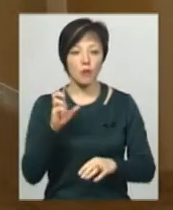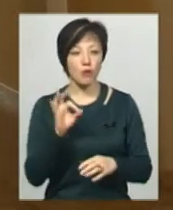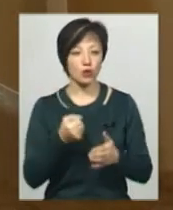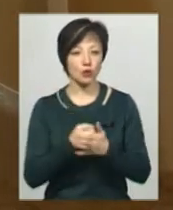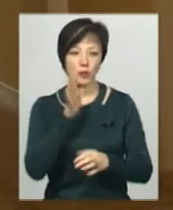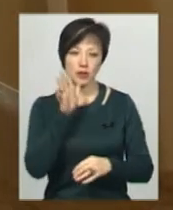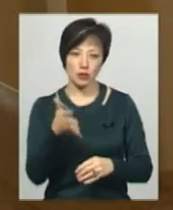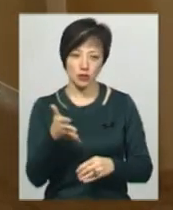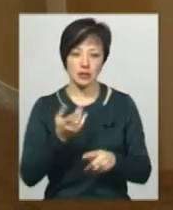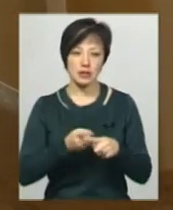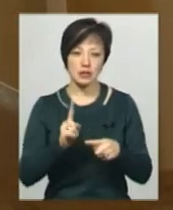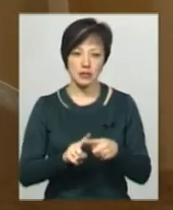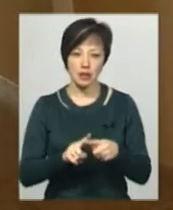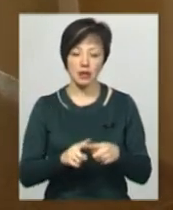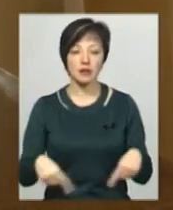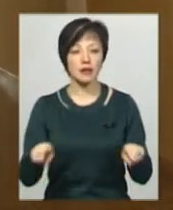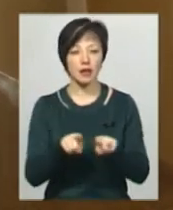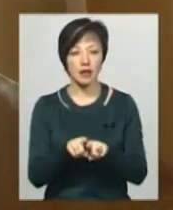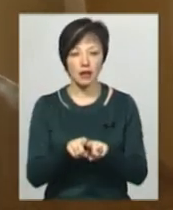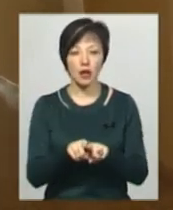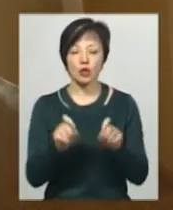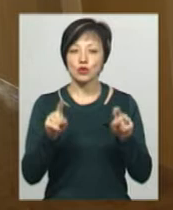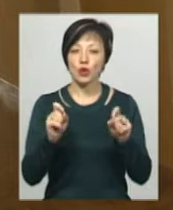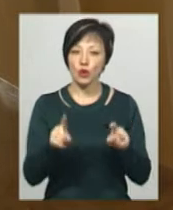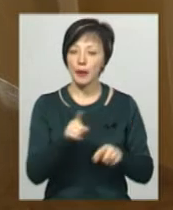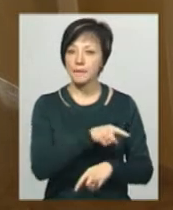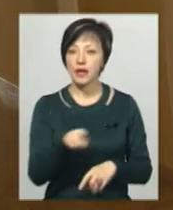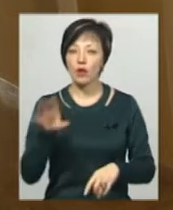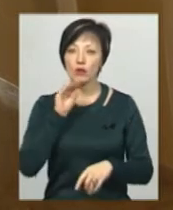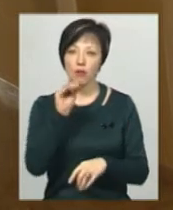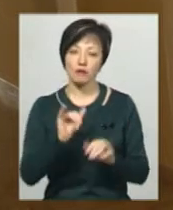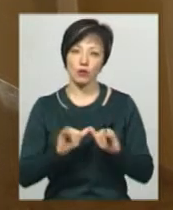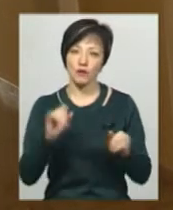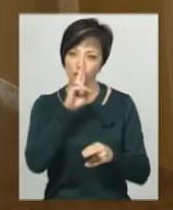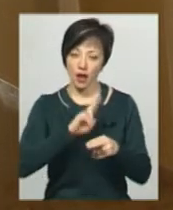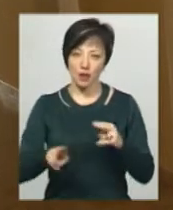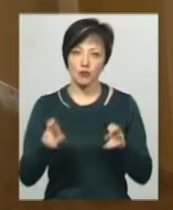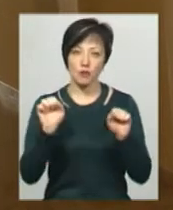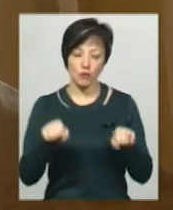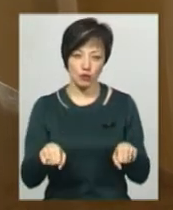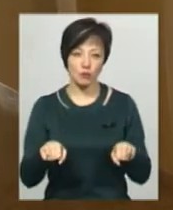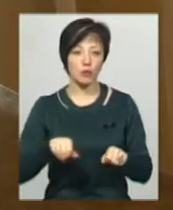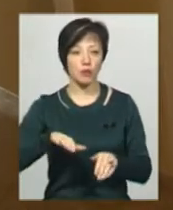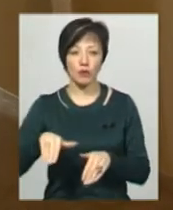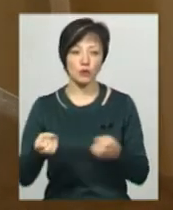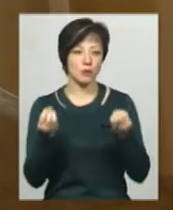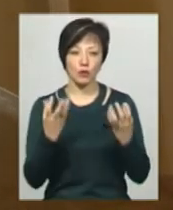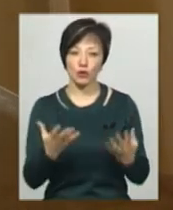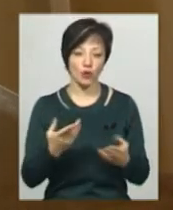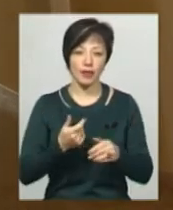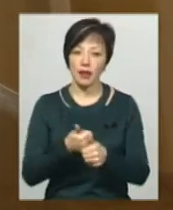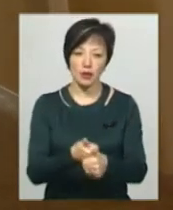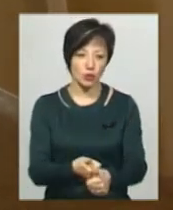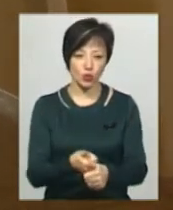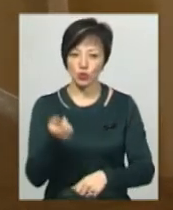до 5-річного віку це йде такий золотий період мовного розвитку, втративши який ми можемо потім його просто не